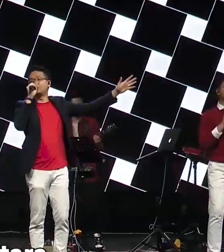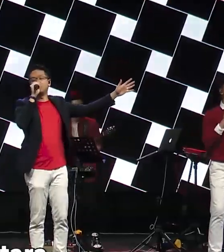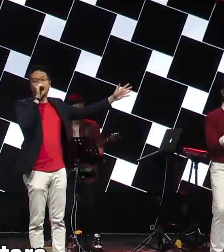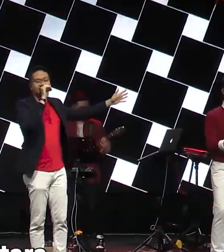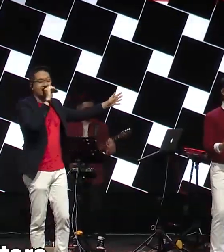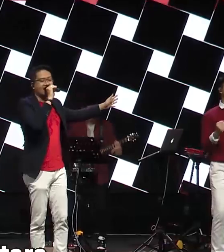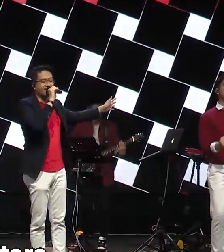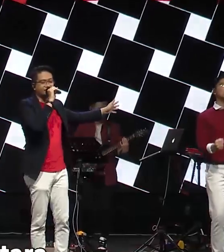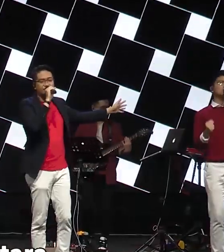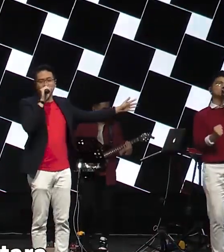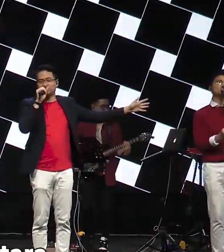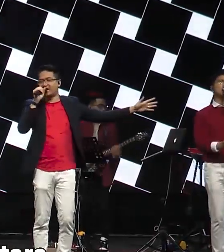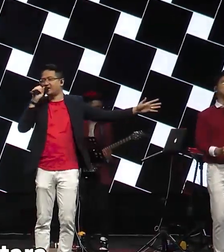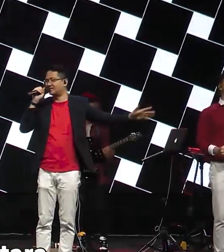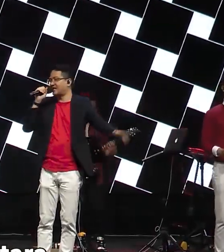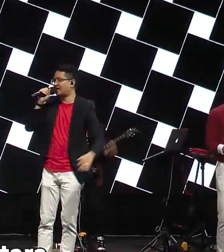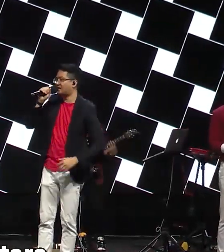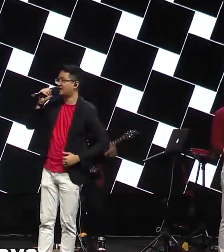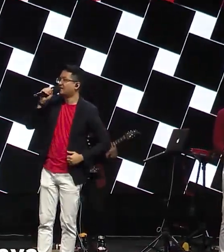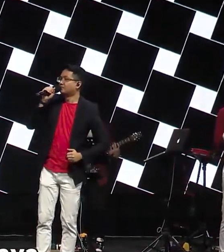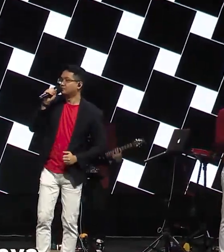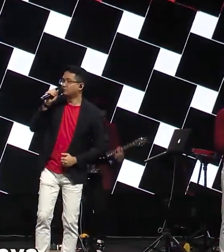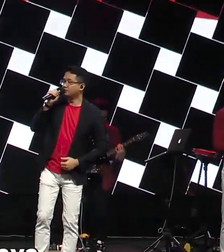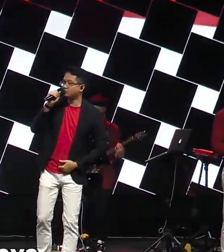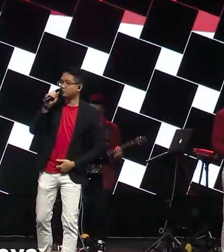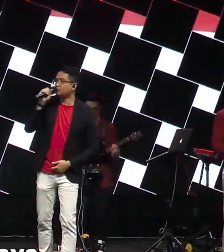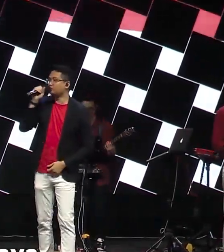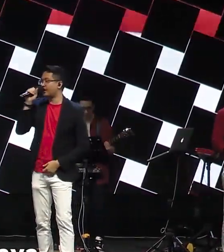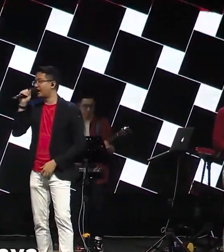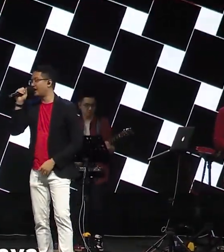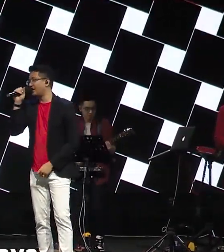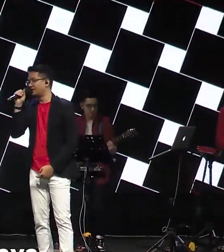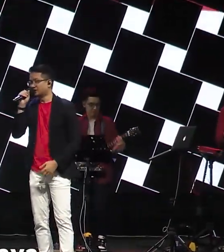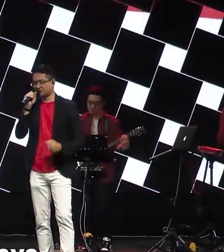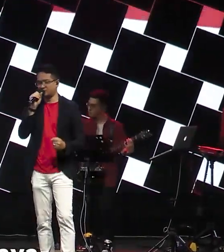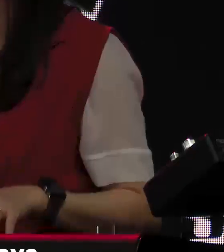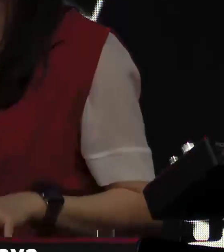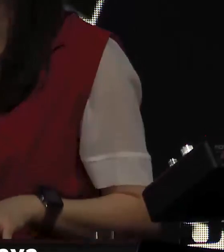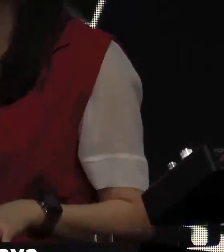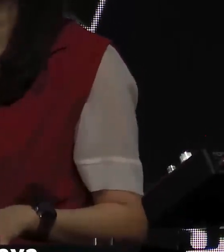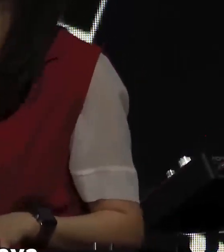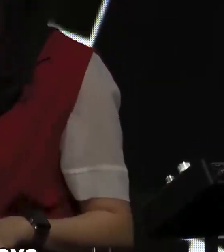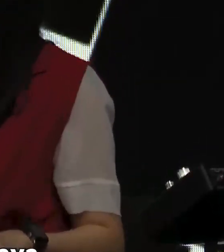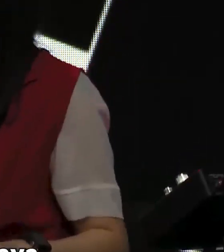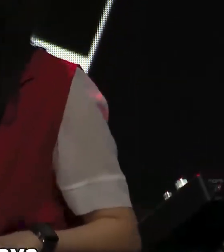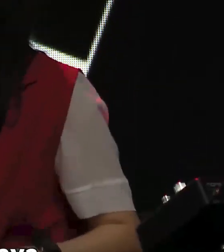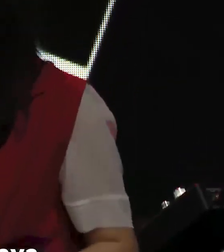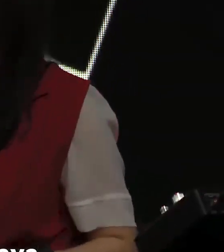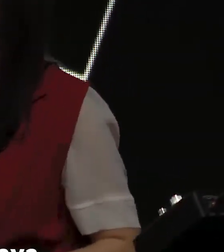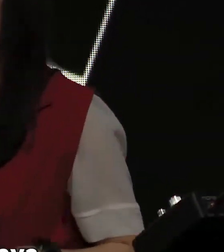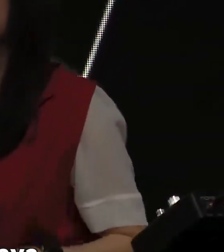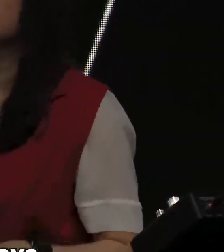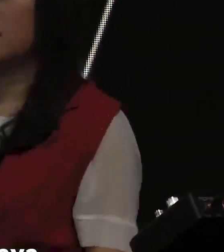melihat luasnya Nusantara. Juta suku dan budaya,